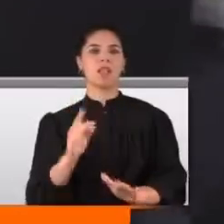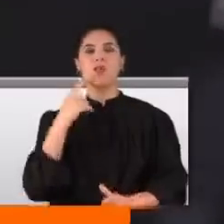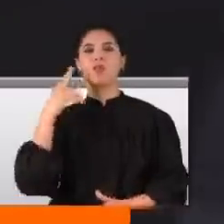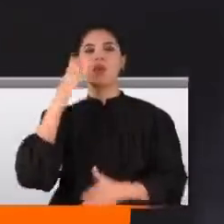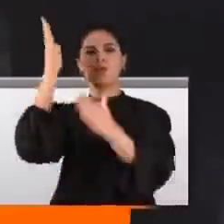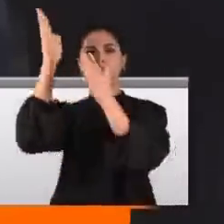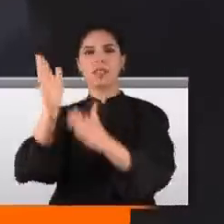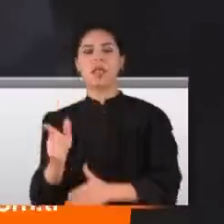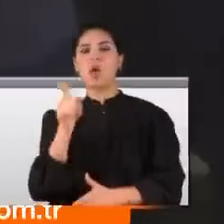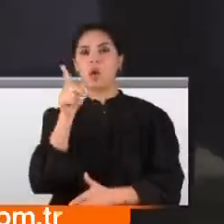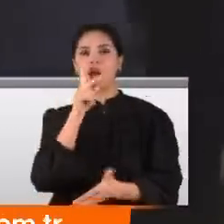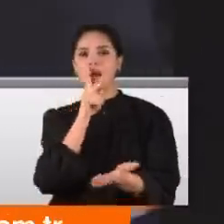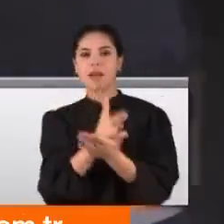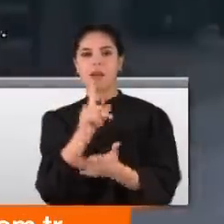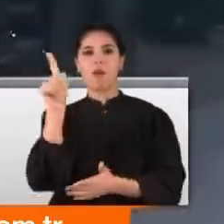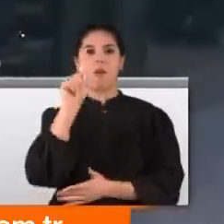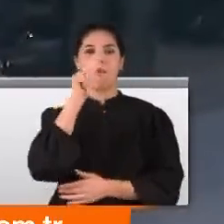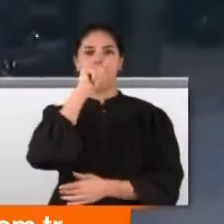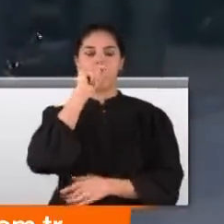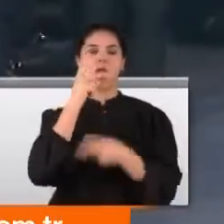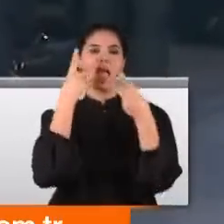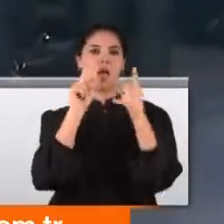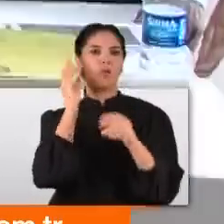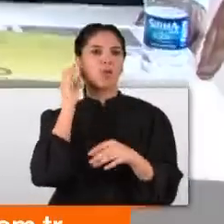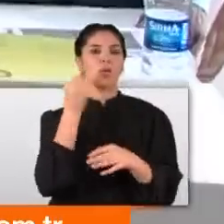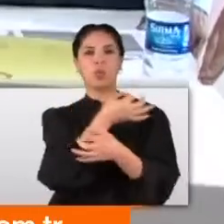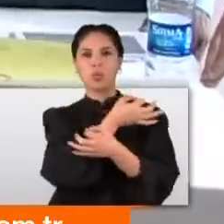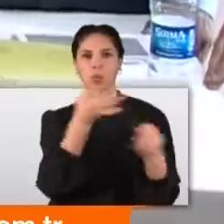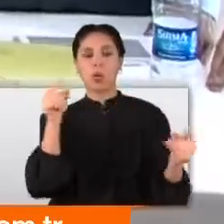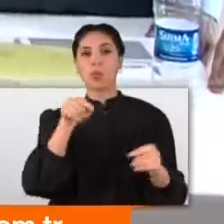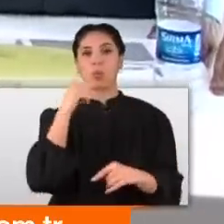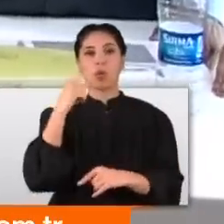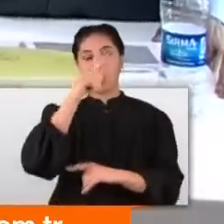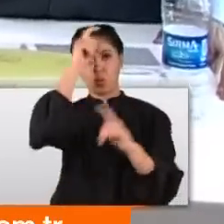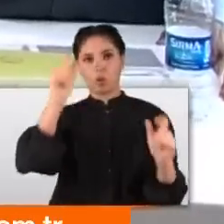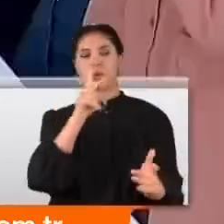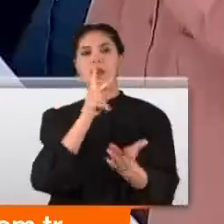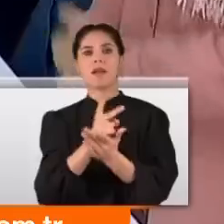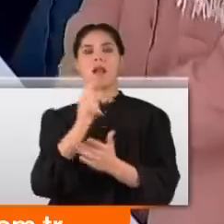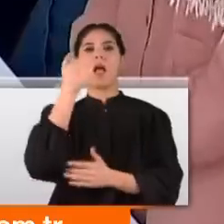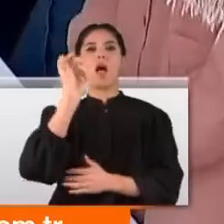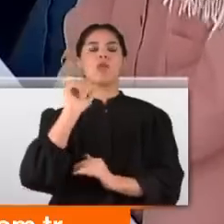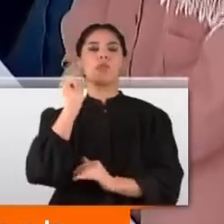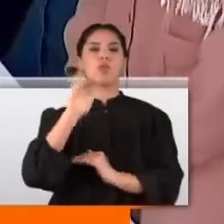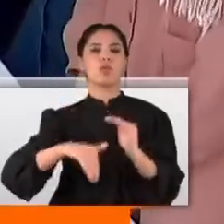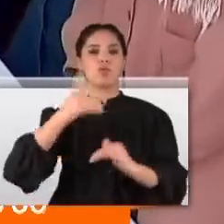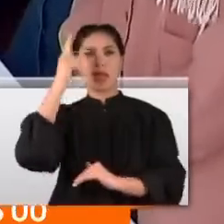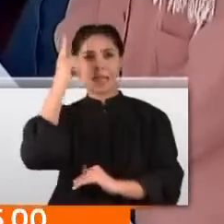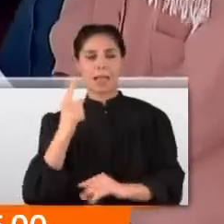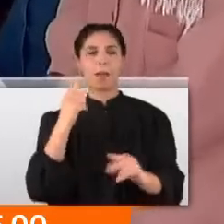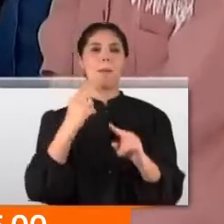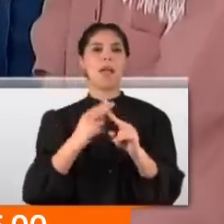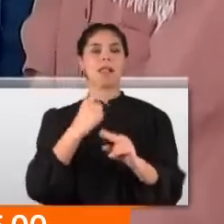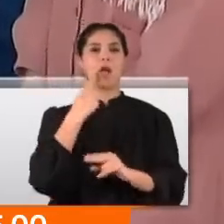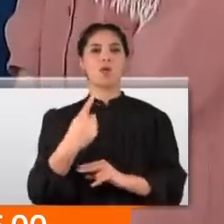Cumhurbaşkanı Erdoğan o kararı 10 Mart'ta açıklayacağını duyurdu. Böylece Türkiye karar alındıktan 60 gün sonraki ilk pazar gününe